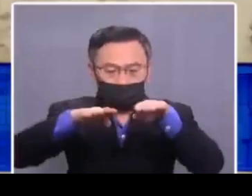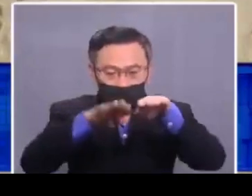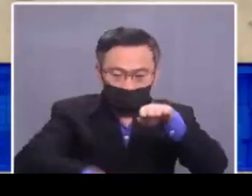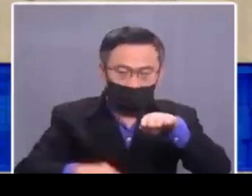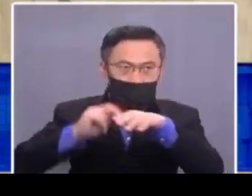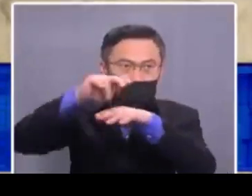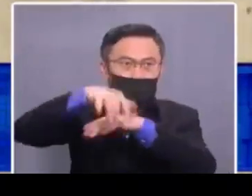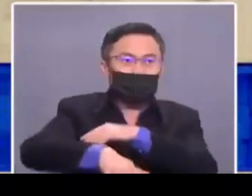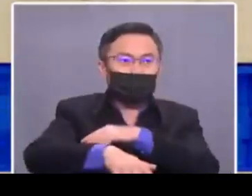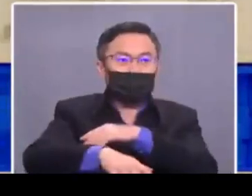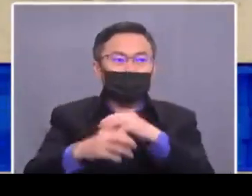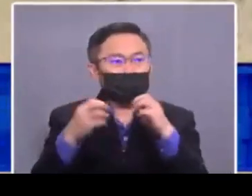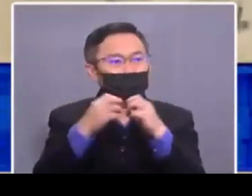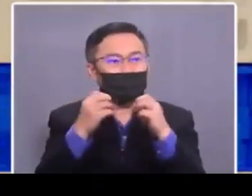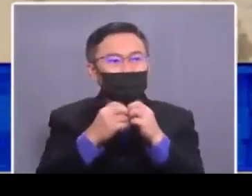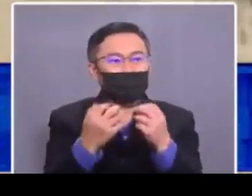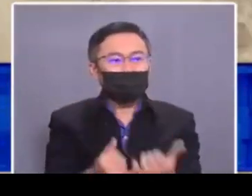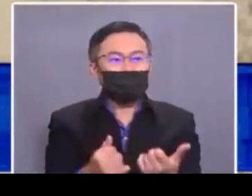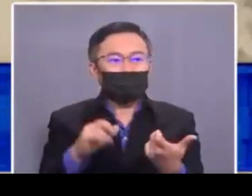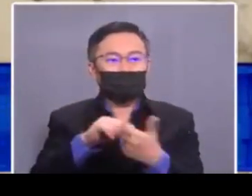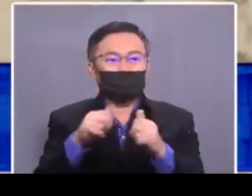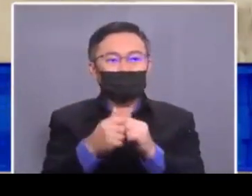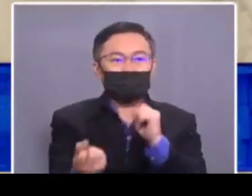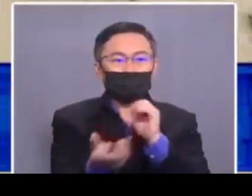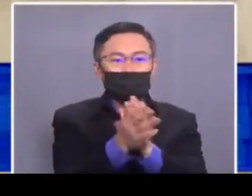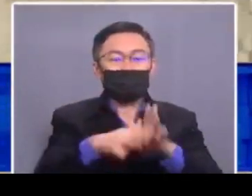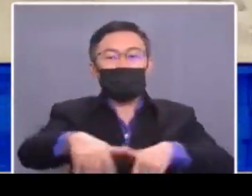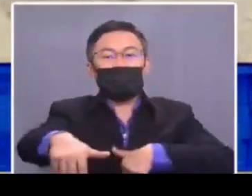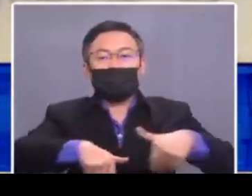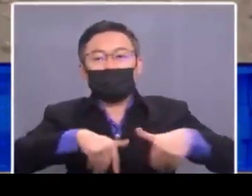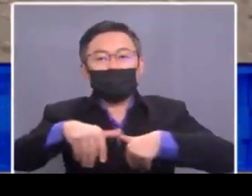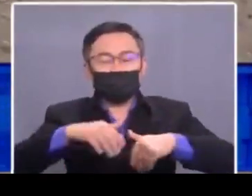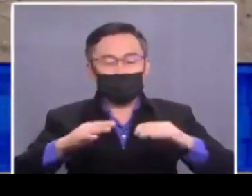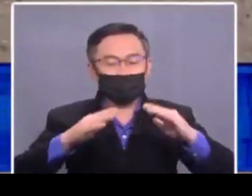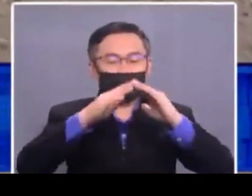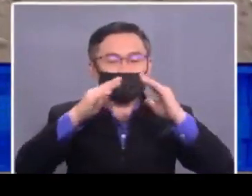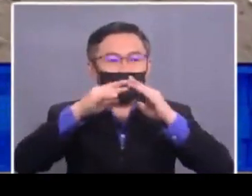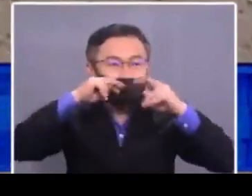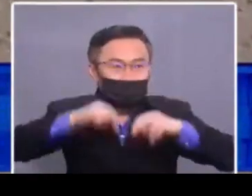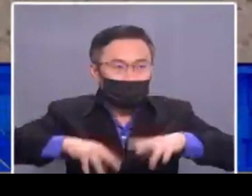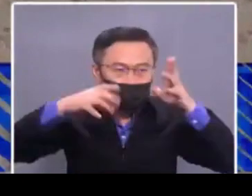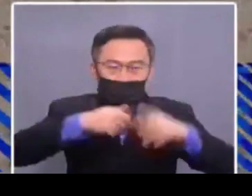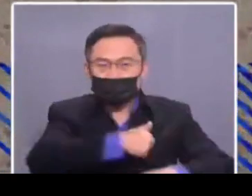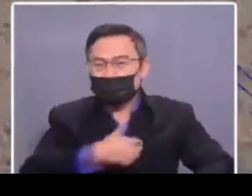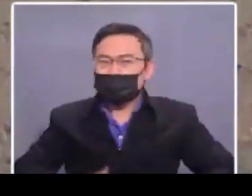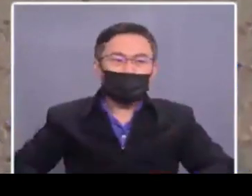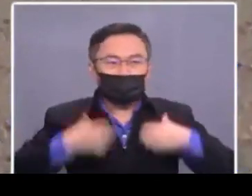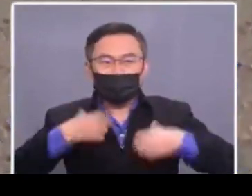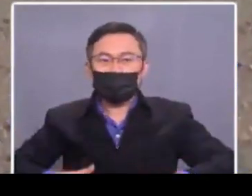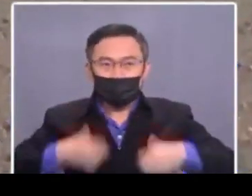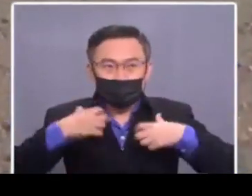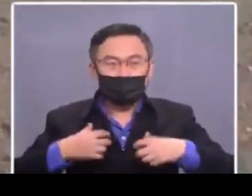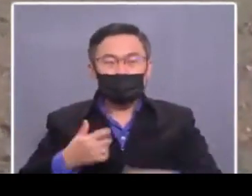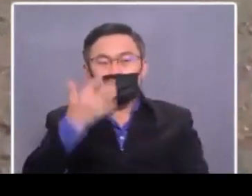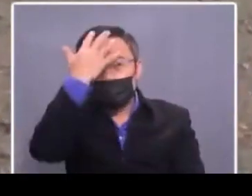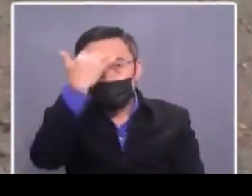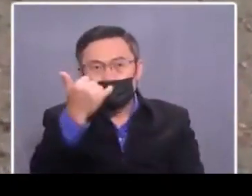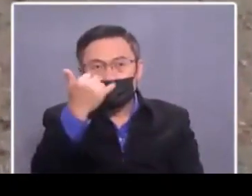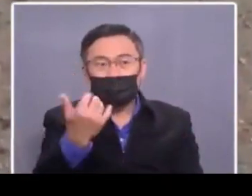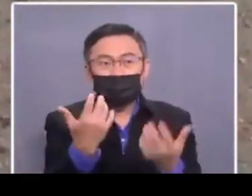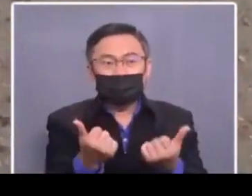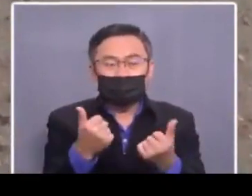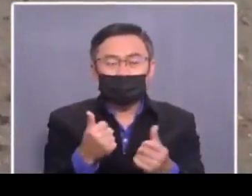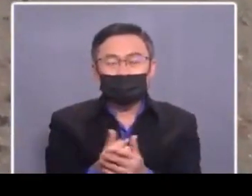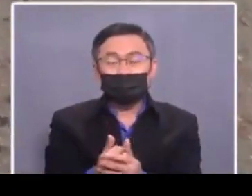ที่ปรากฏว่ามันมีปัญหาเรื่องของความขัดแย้งระหว่างชาวบ้านที่เขาถูกน้ำท่วมกับเจ้าหน้าที่กรมทางหลวงที่นำแท่งแบเรียร์เนี่ยมาตั้ง